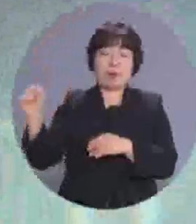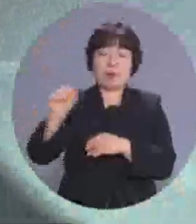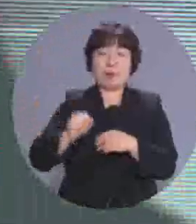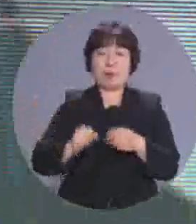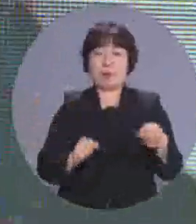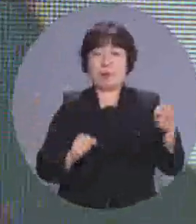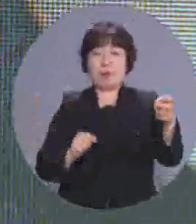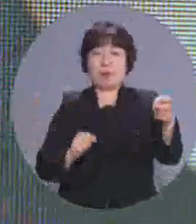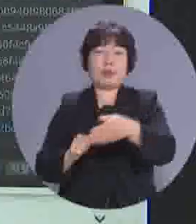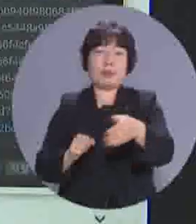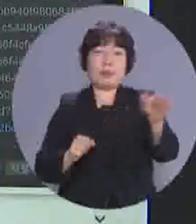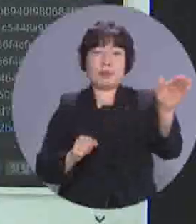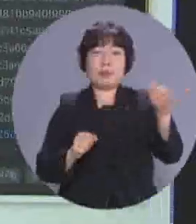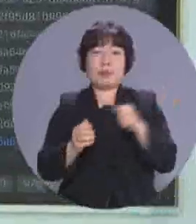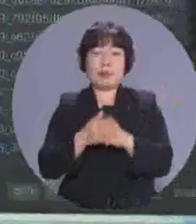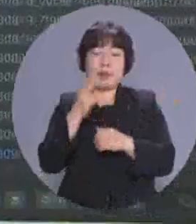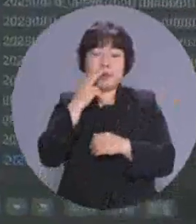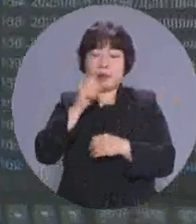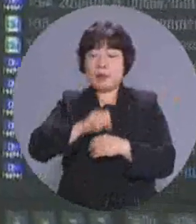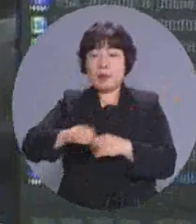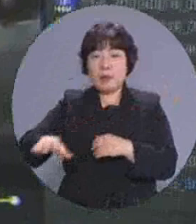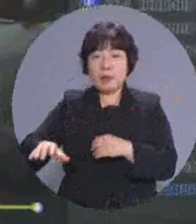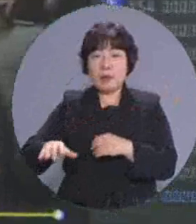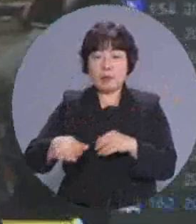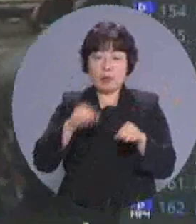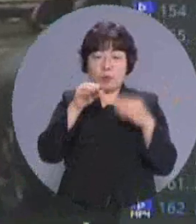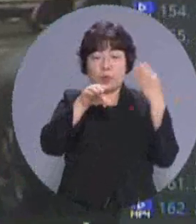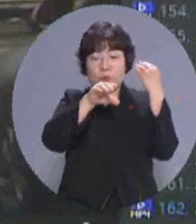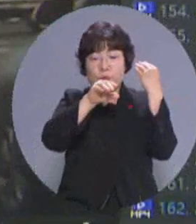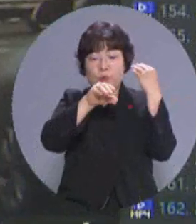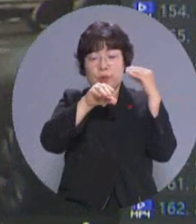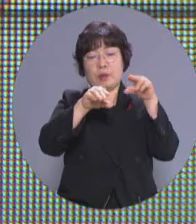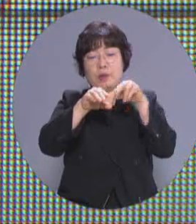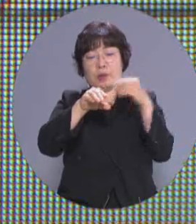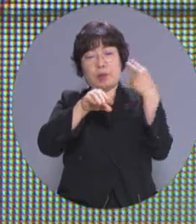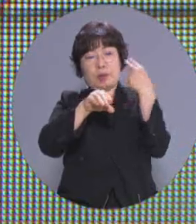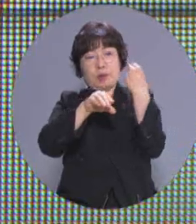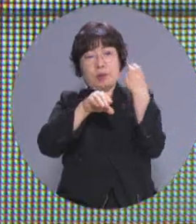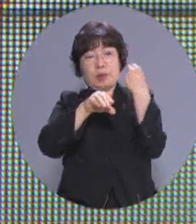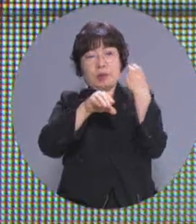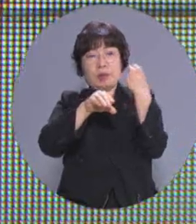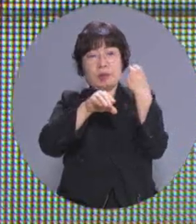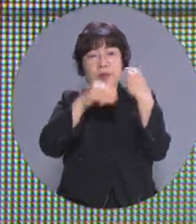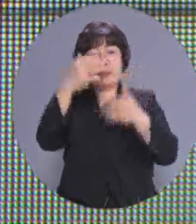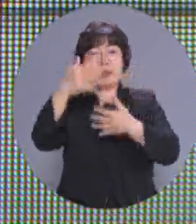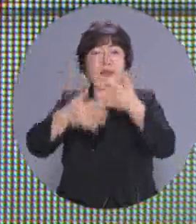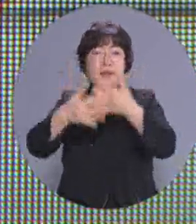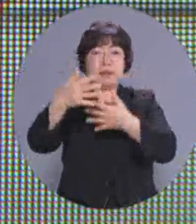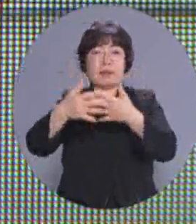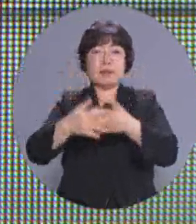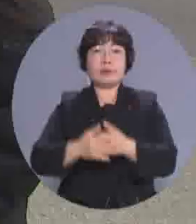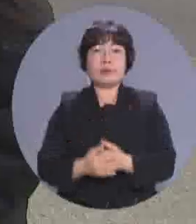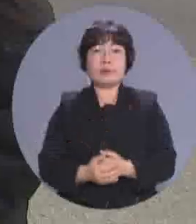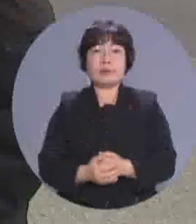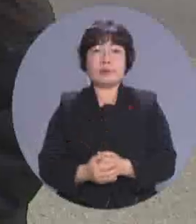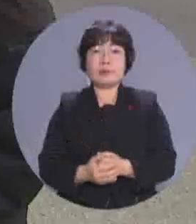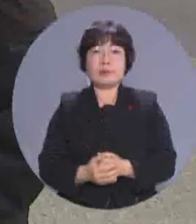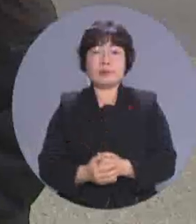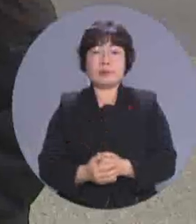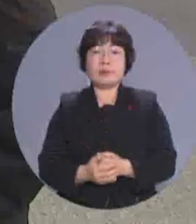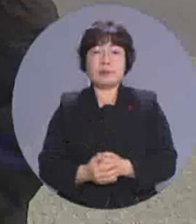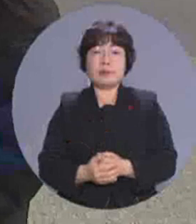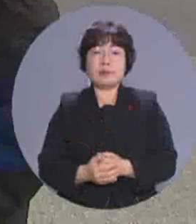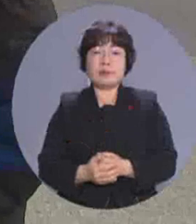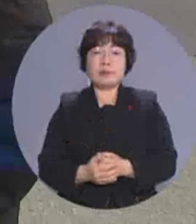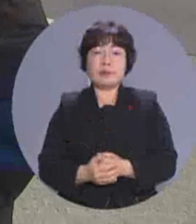운전해 갑니다. 담배꽁초를 버린 차량 옆과 뒤에서 운행하던 차량 블랙박스에 찍힌 영상들입니다. 의식이 없는 것